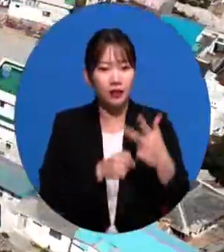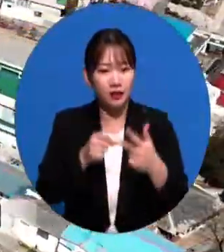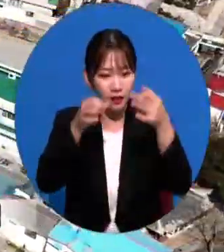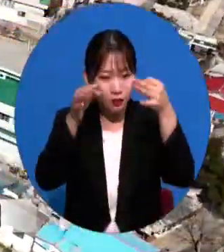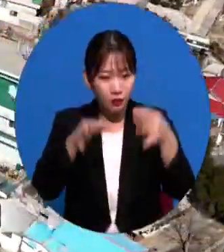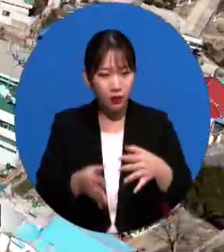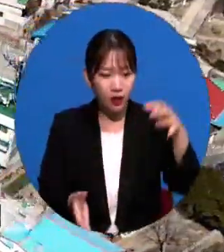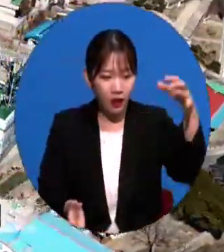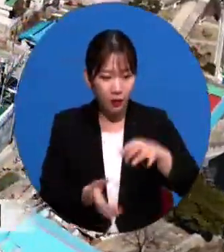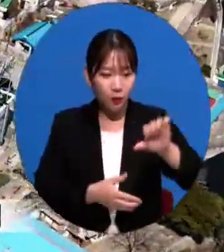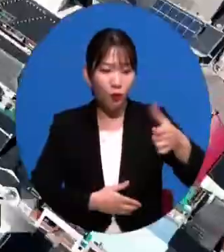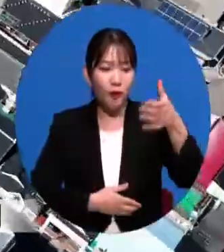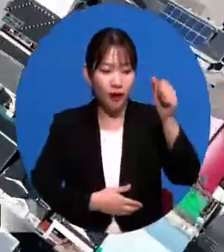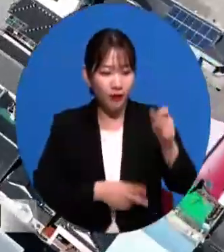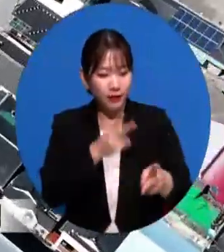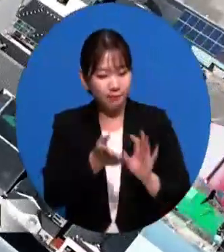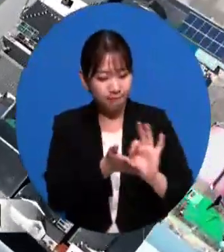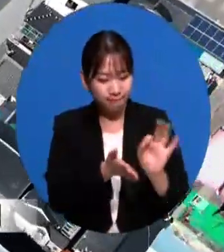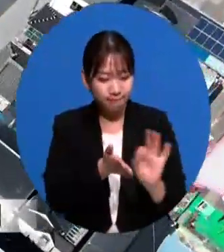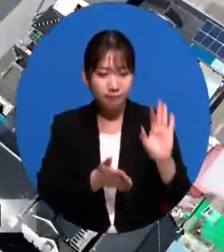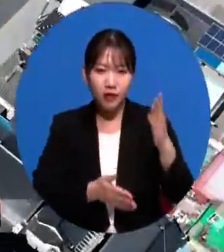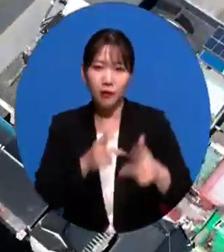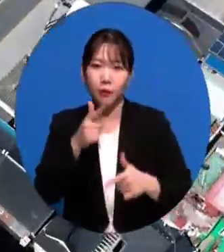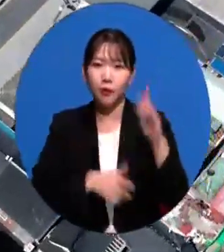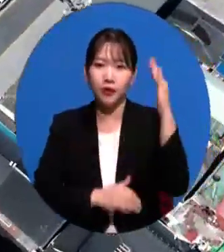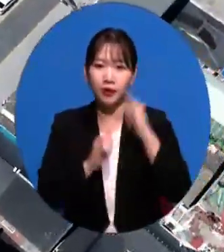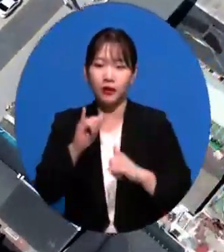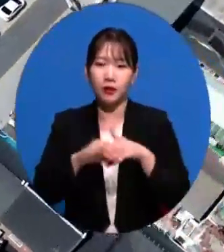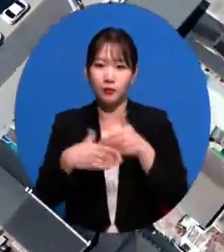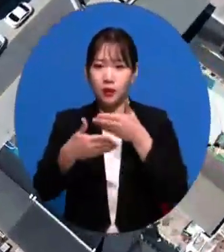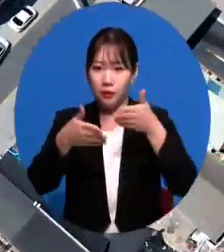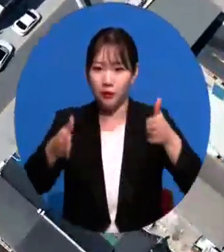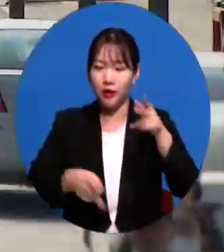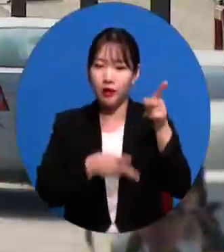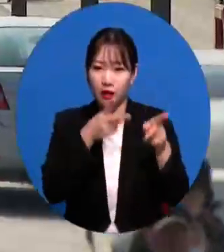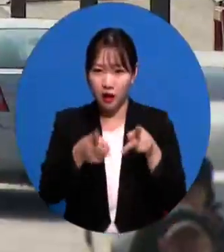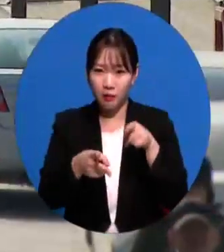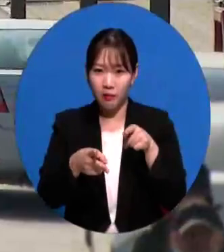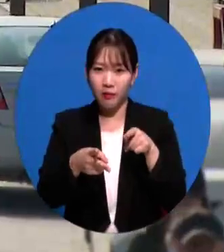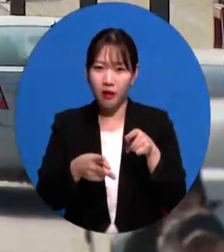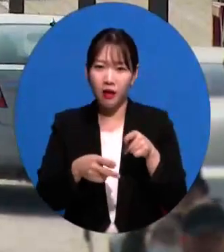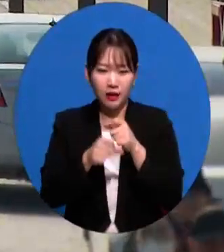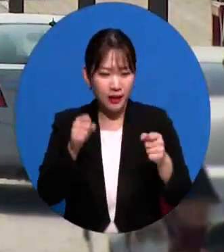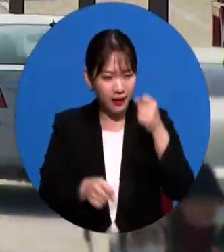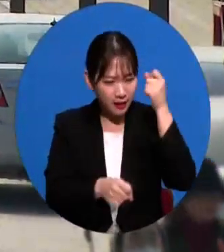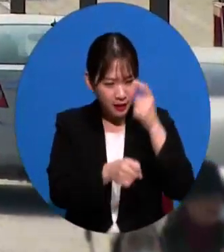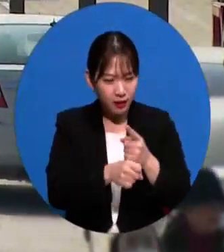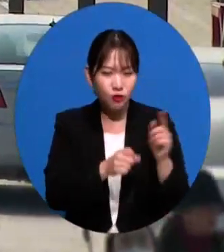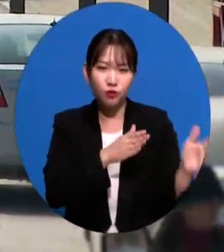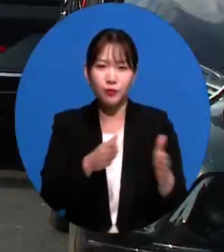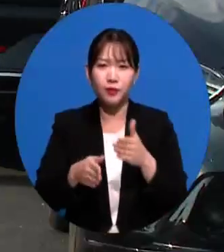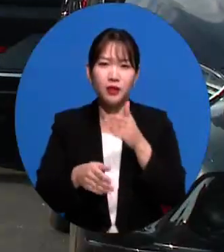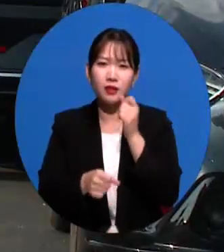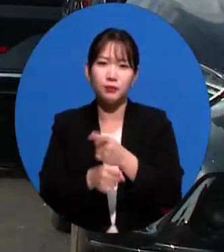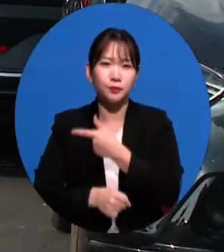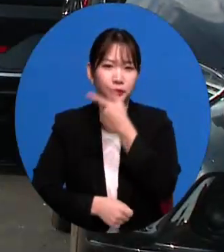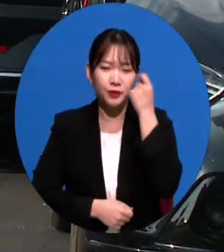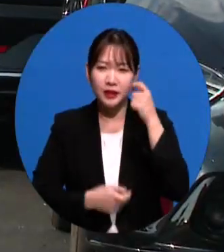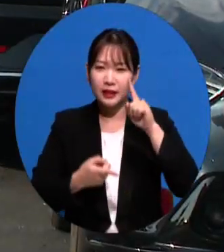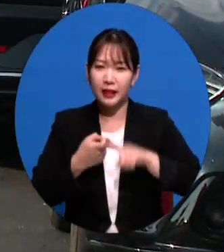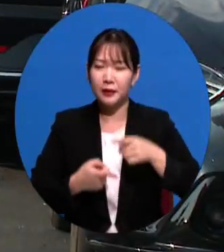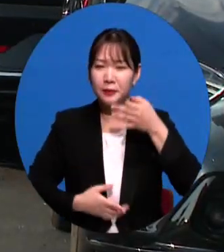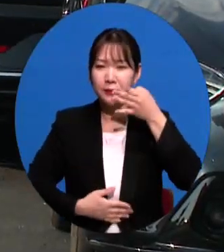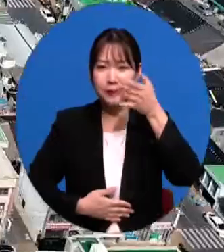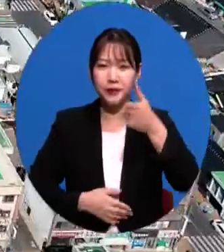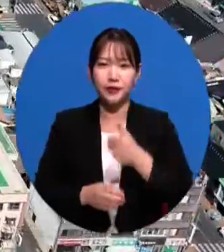걸쳐 500억 사업비로 진행되는 목포 근대역사문화공간 사업의 체계성과 준비성 부족을 고스란히